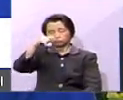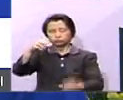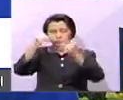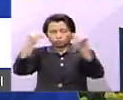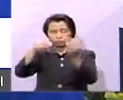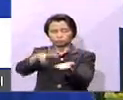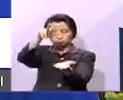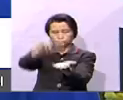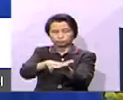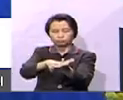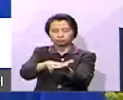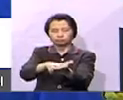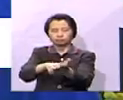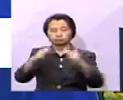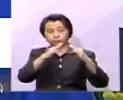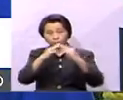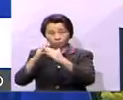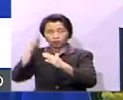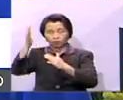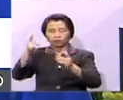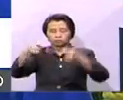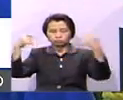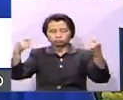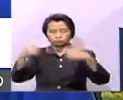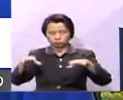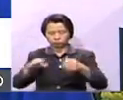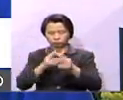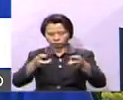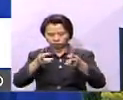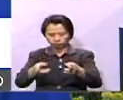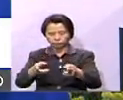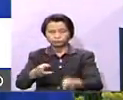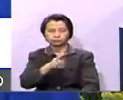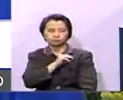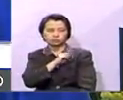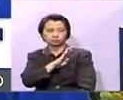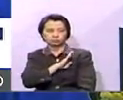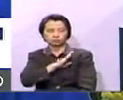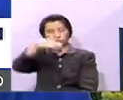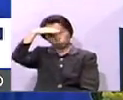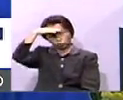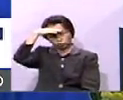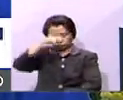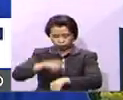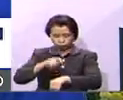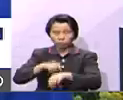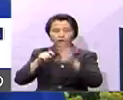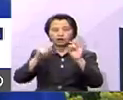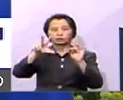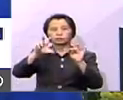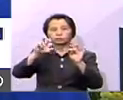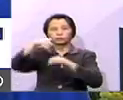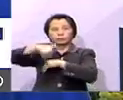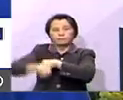perbandaran segamat Majlis bjarah ini akan disempurnakan menteri besar Johor Datuk Seri Mohamad Khalid nordin kira-kira pukul 830 malam